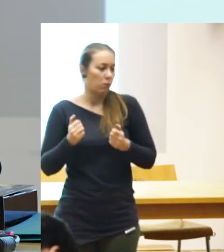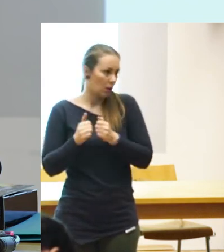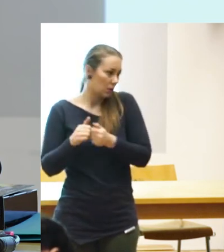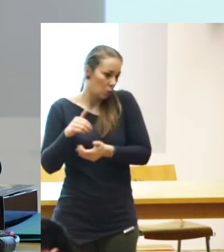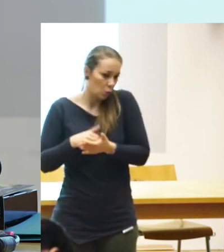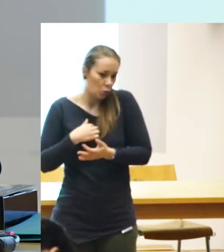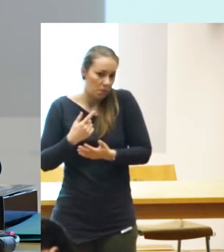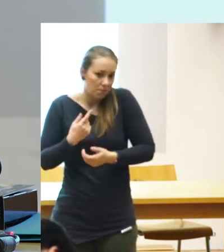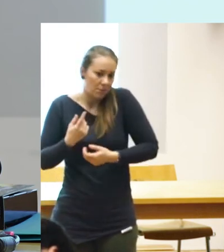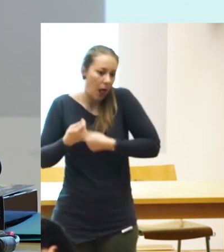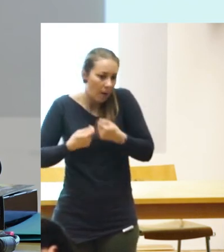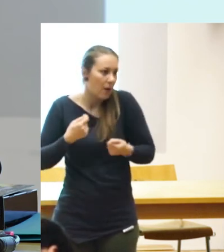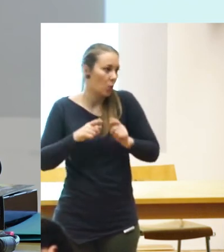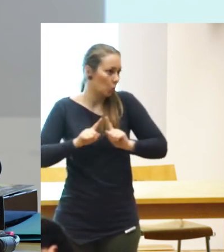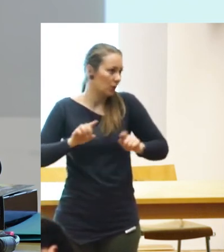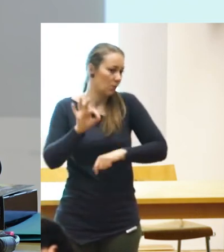ty koncepty